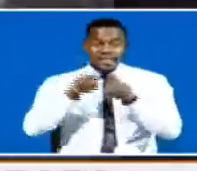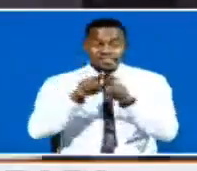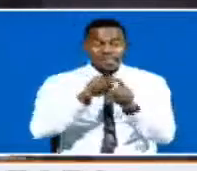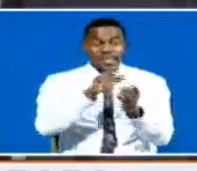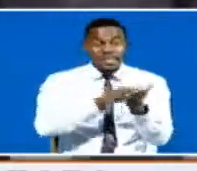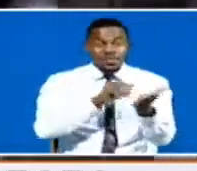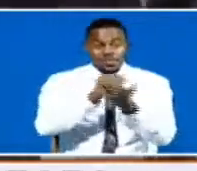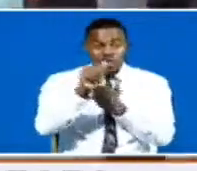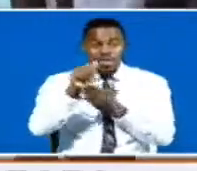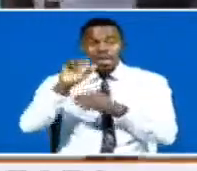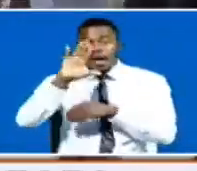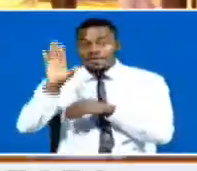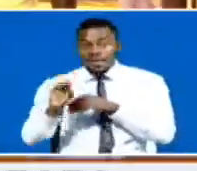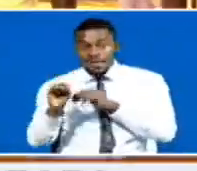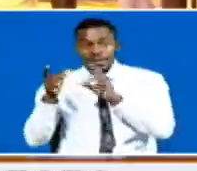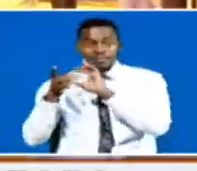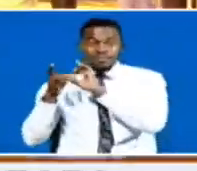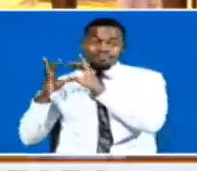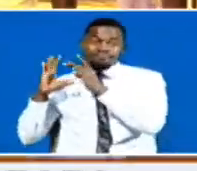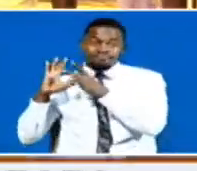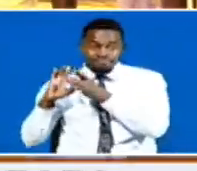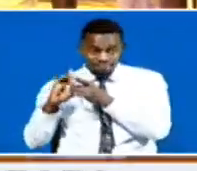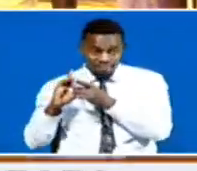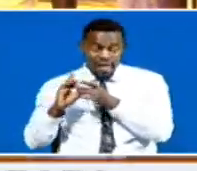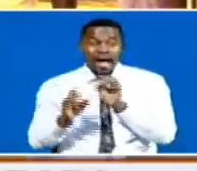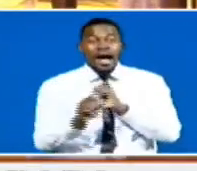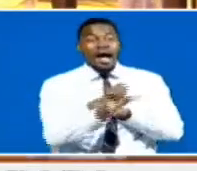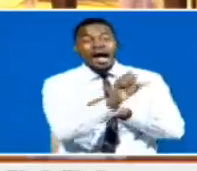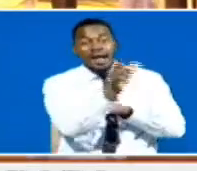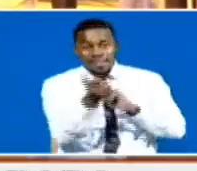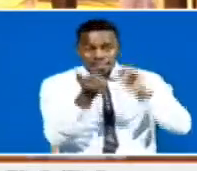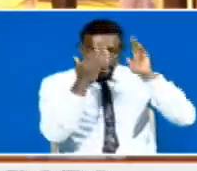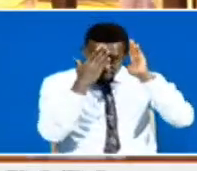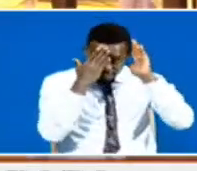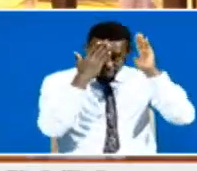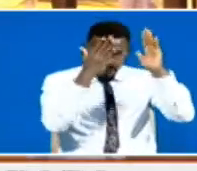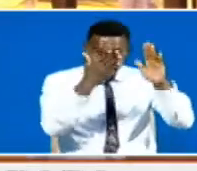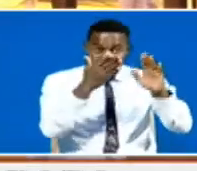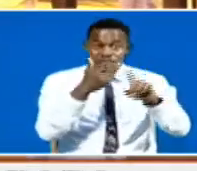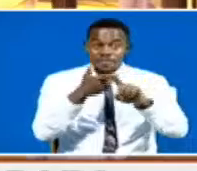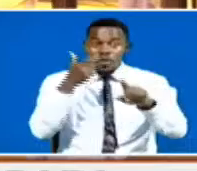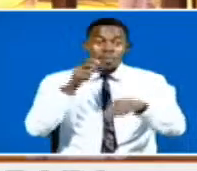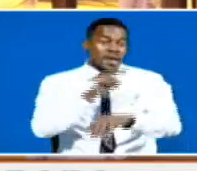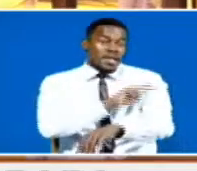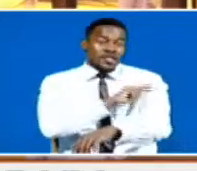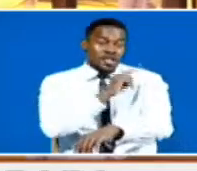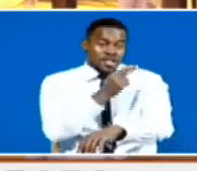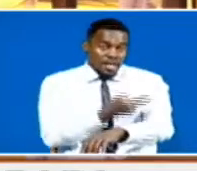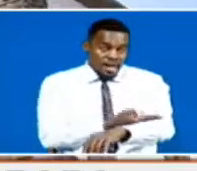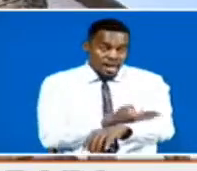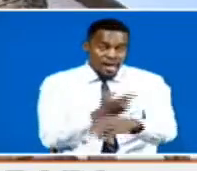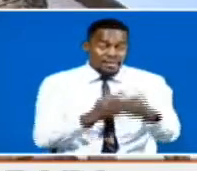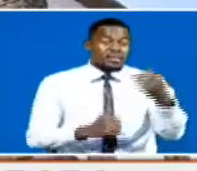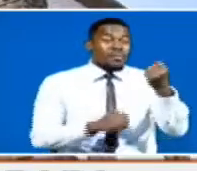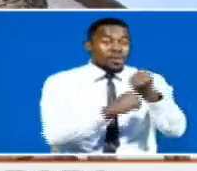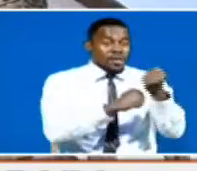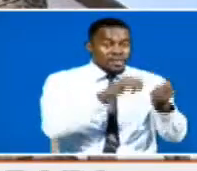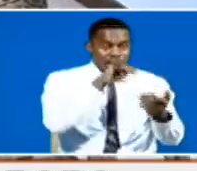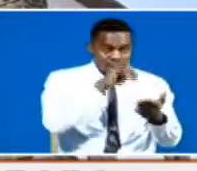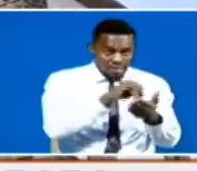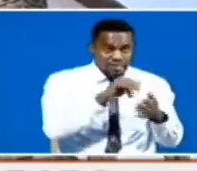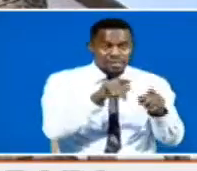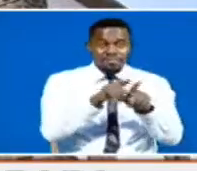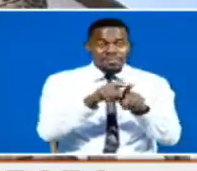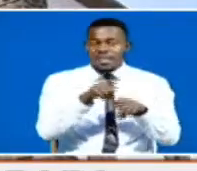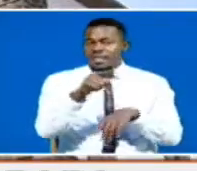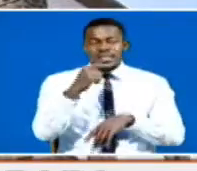za Kiafrika, jambo ambalo limeungwa mkono na maskofu wenzake kutoka nchini Nigeria ambao pia wamepinga hatua